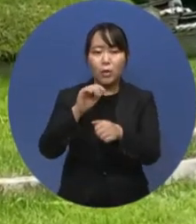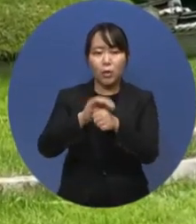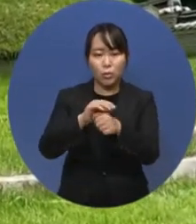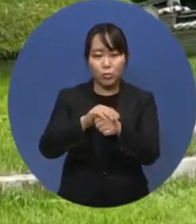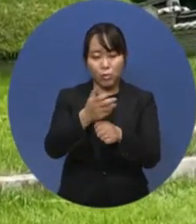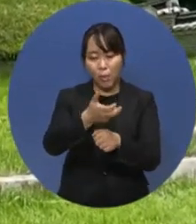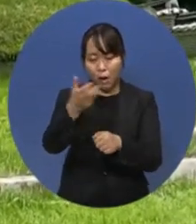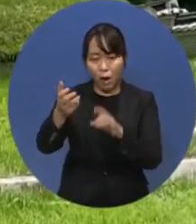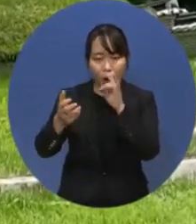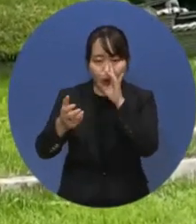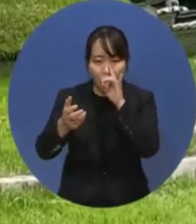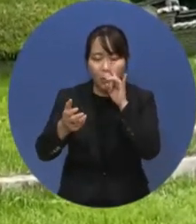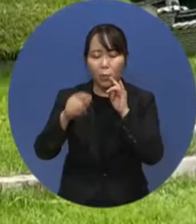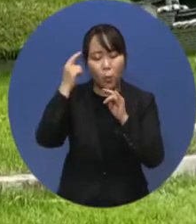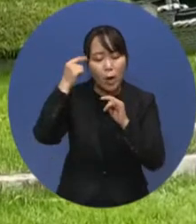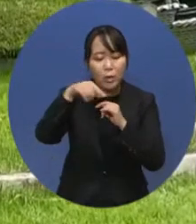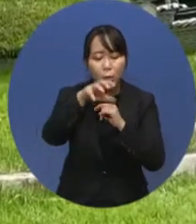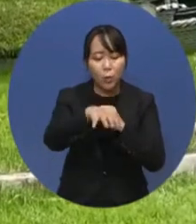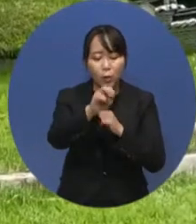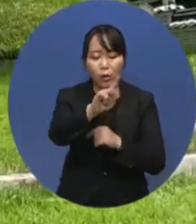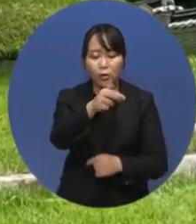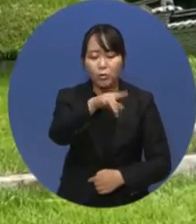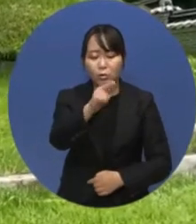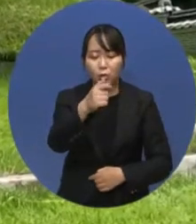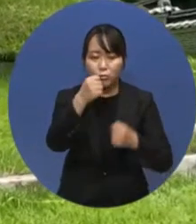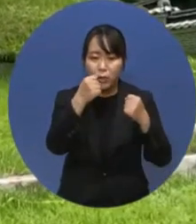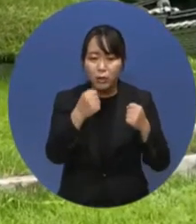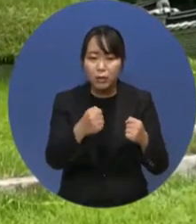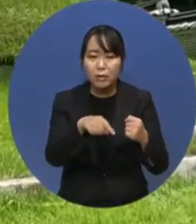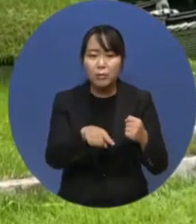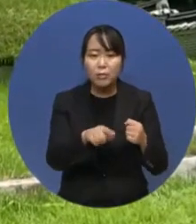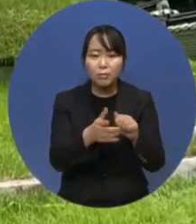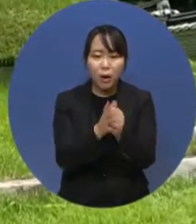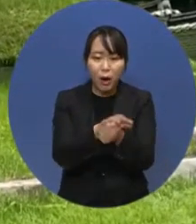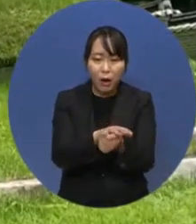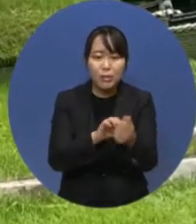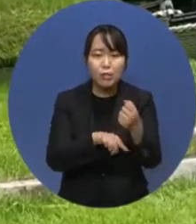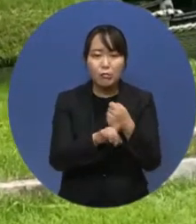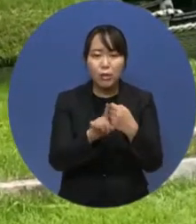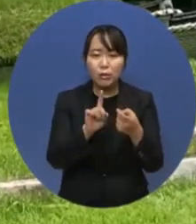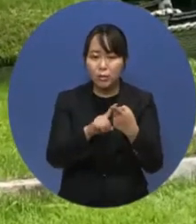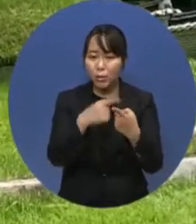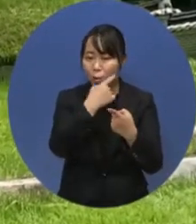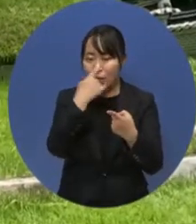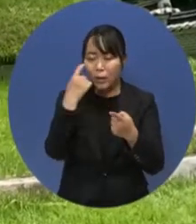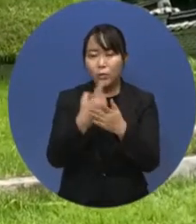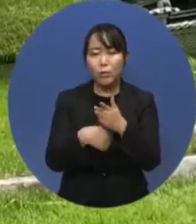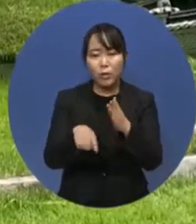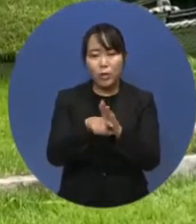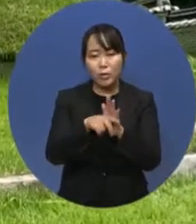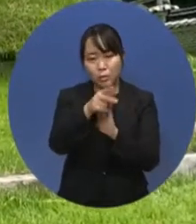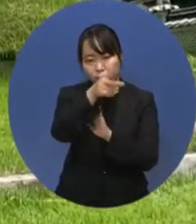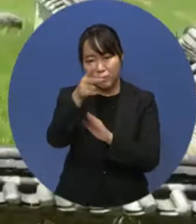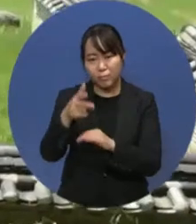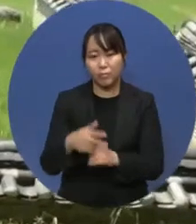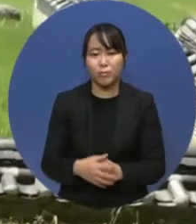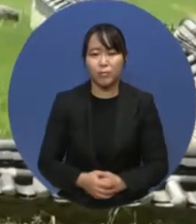가지 못하고 왜 연천군에서 모셔 있는지 그 이유를 알아보기 위해서 현장을